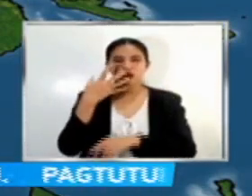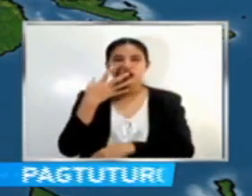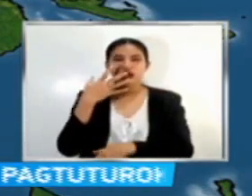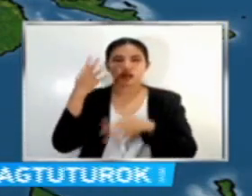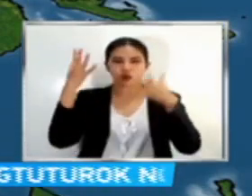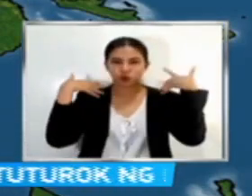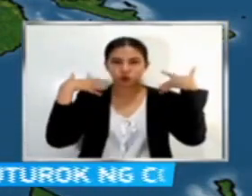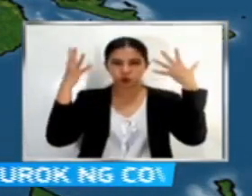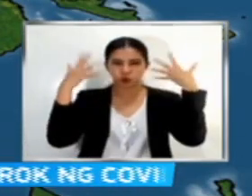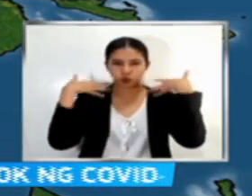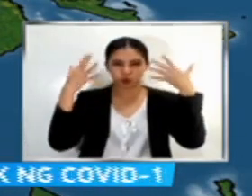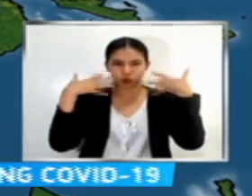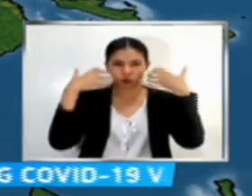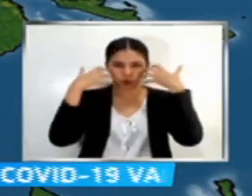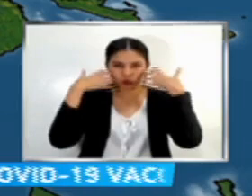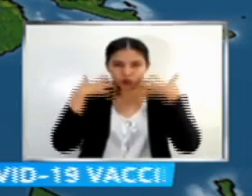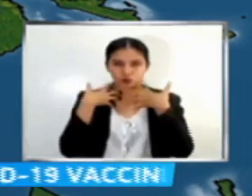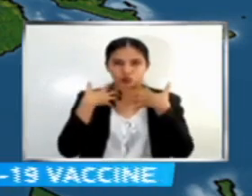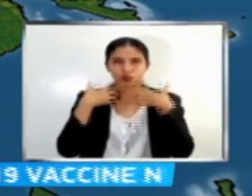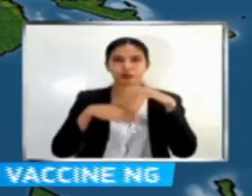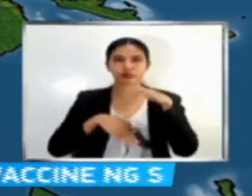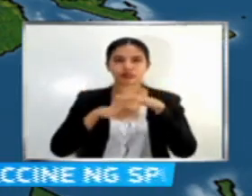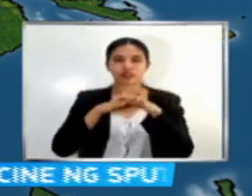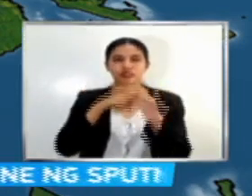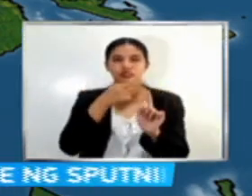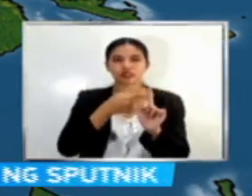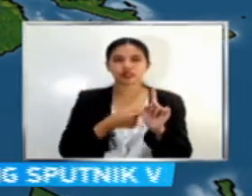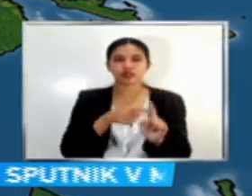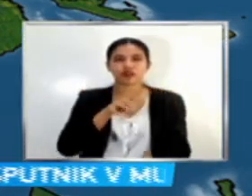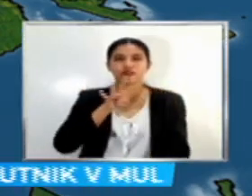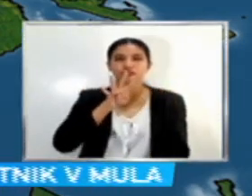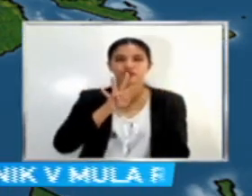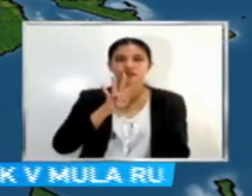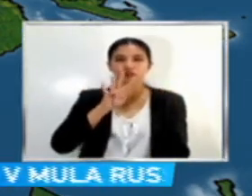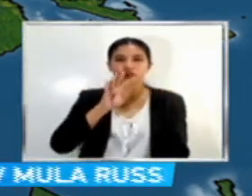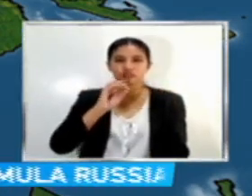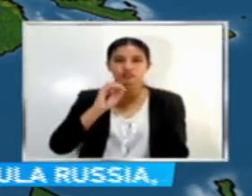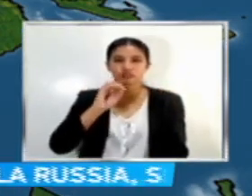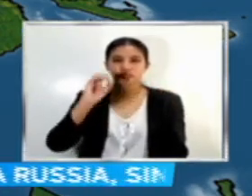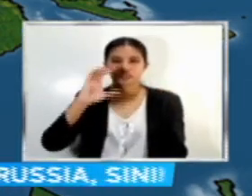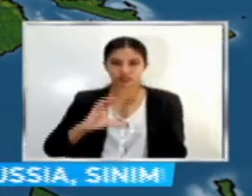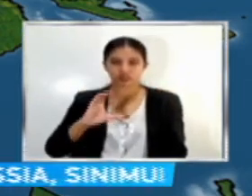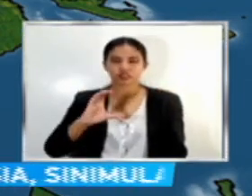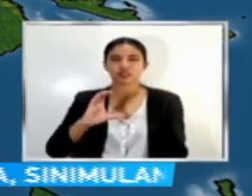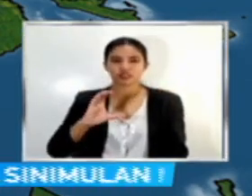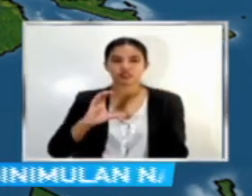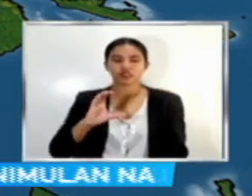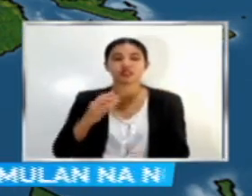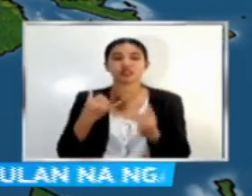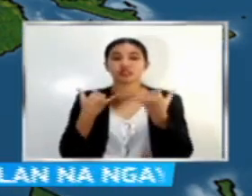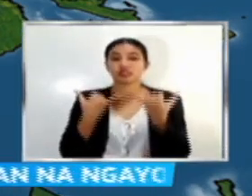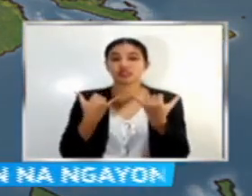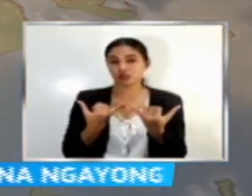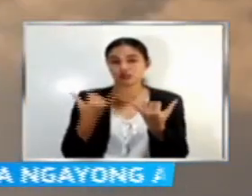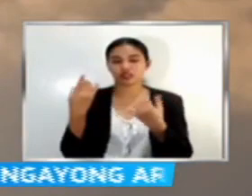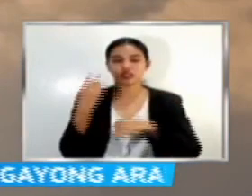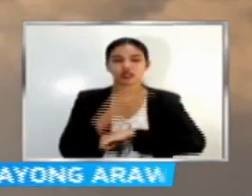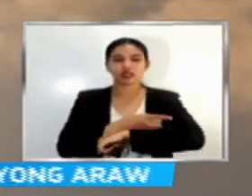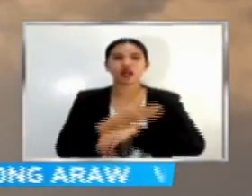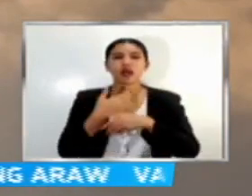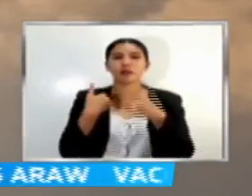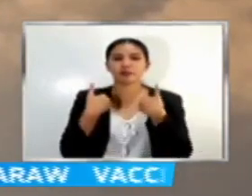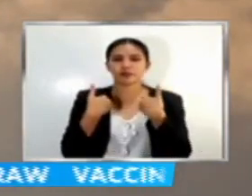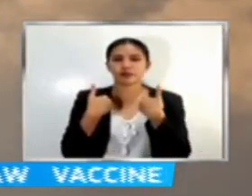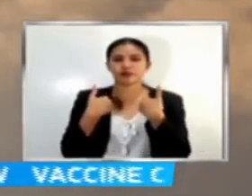dahil posibleng nasa 40 degrees Celsius ang init factor ngayong pong araw. Maaring umabot pa nga sa 41